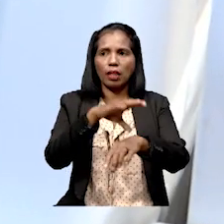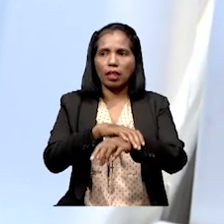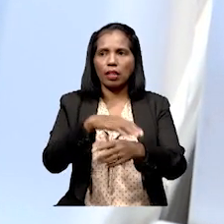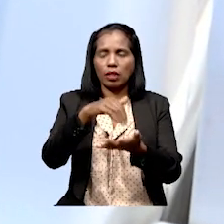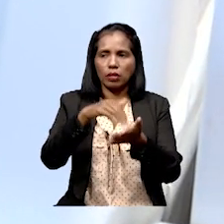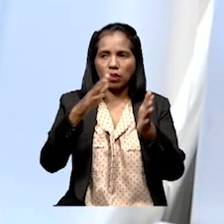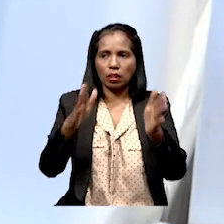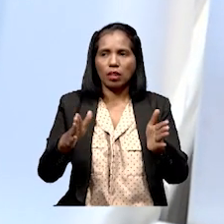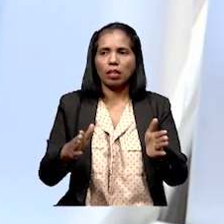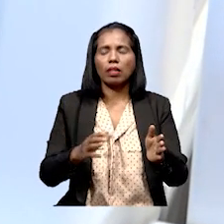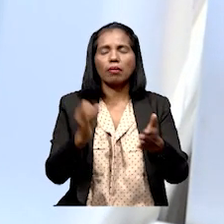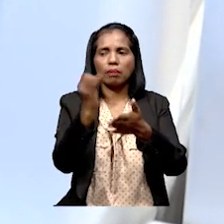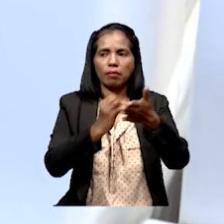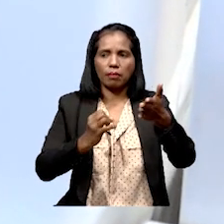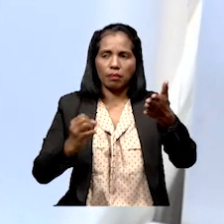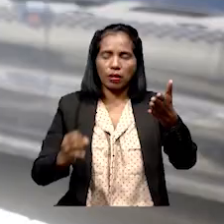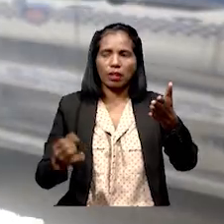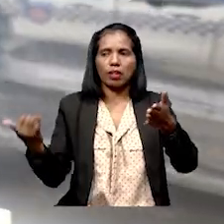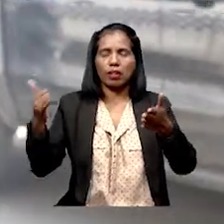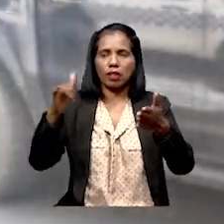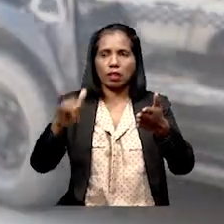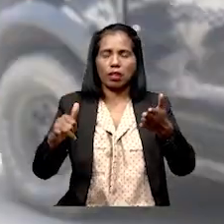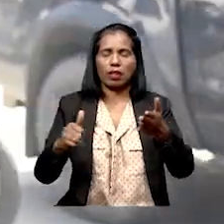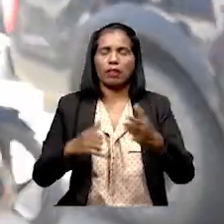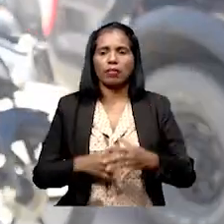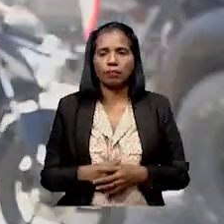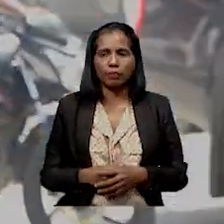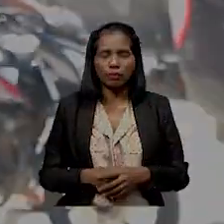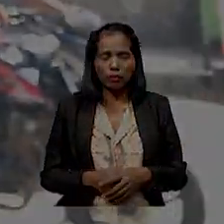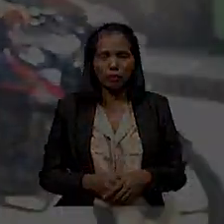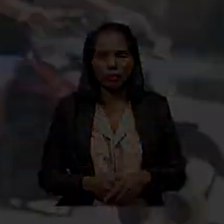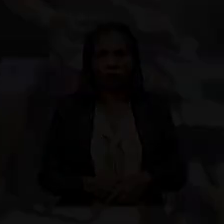pinta arte marse siesirania atributo. Napoleon Xavier, Justiniano Nano, ZMN.